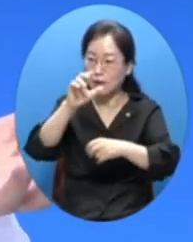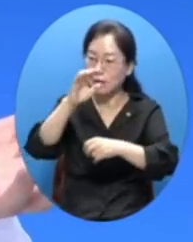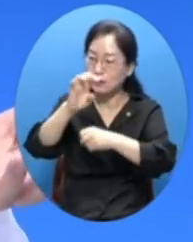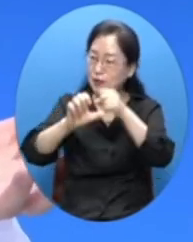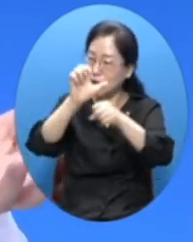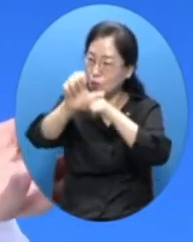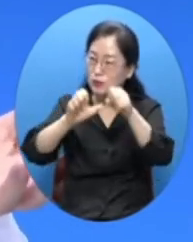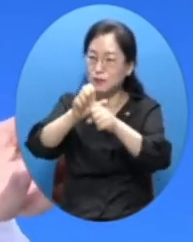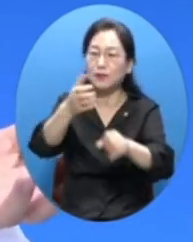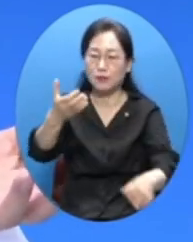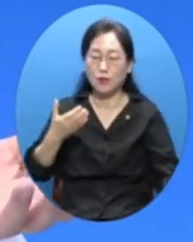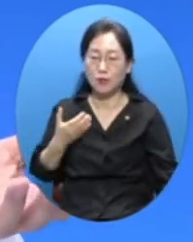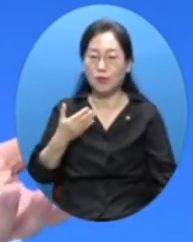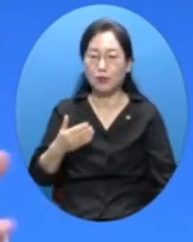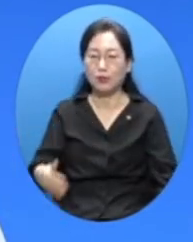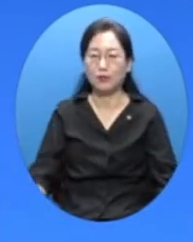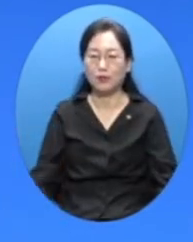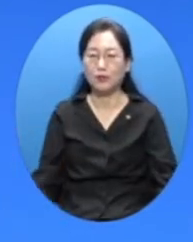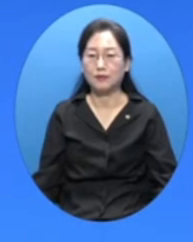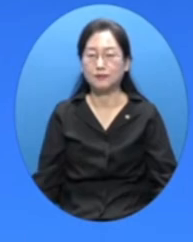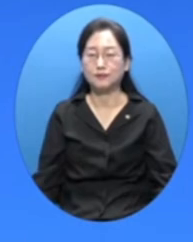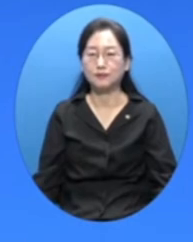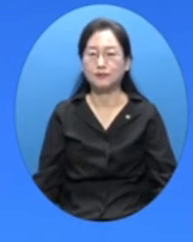그것도 있어, 그런 일이 있죠.